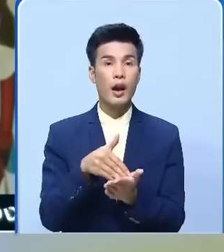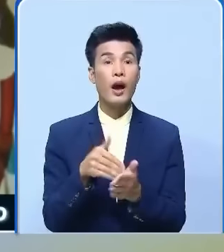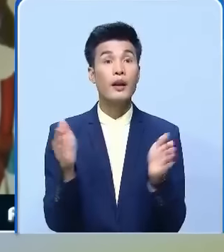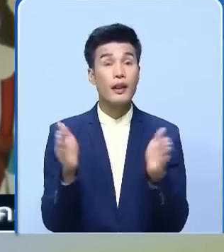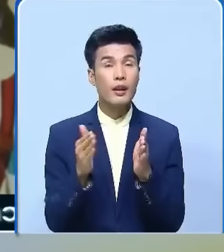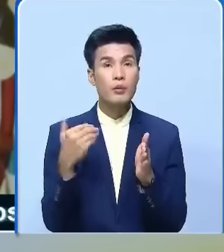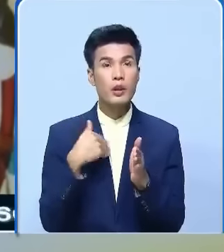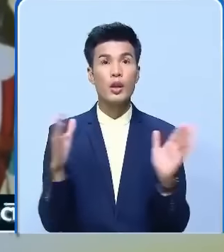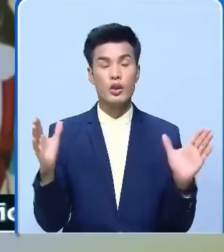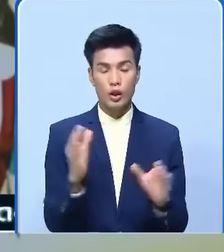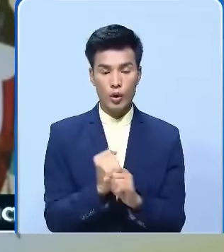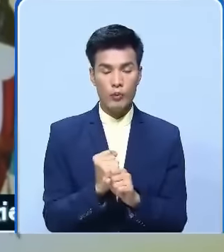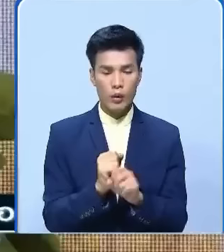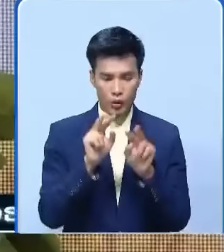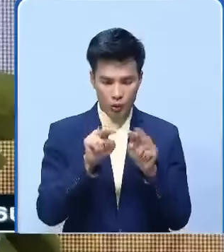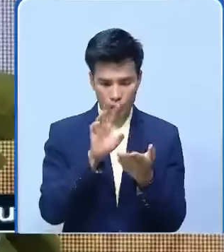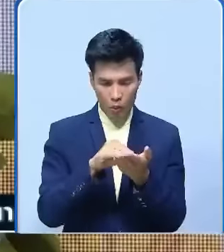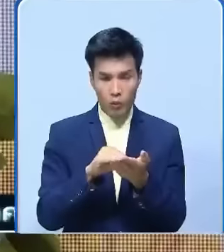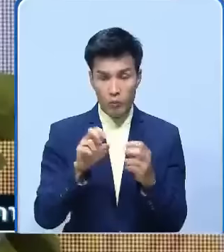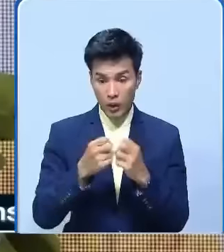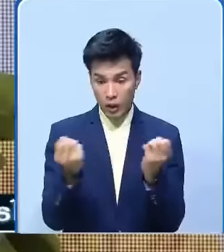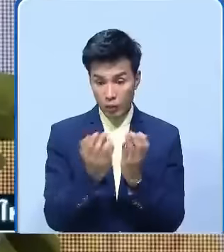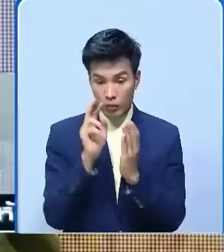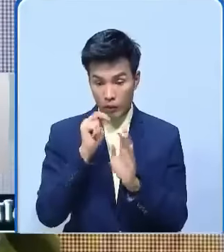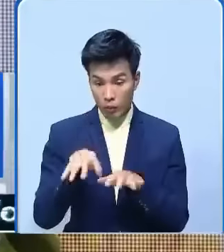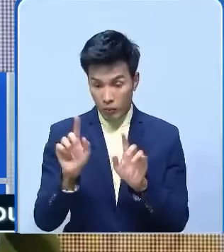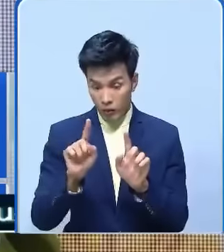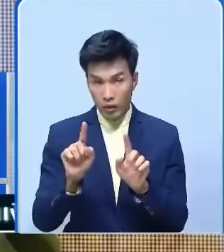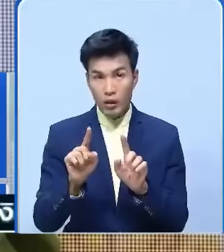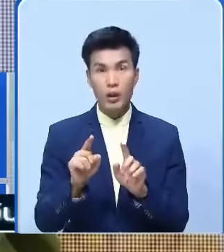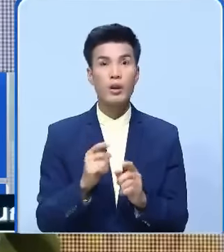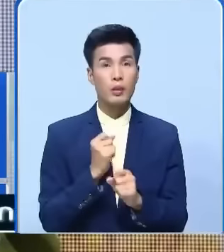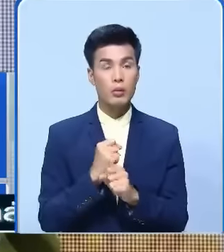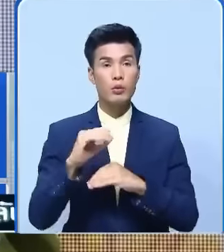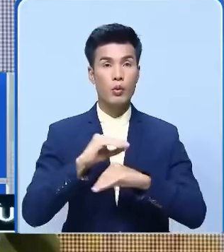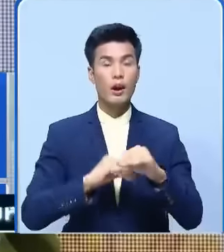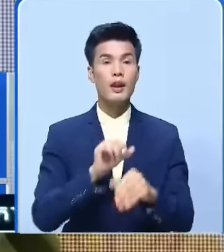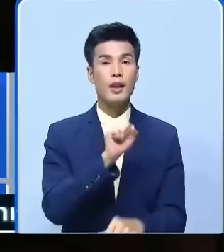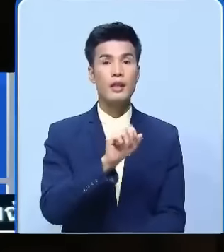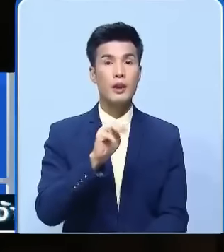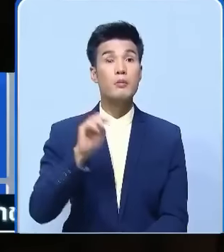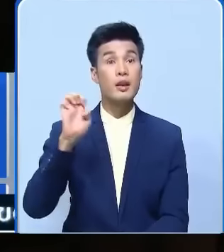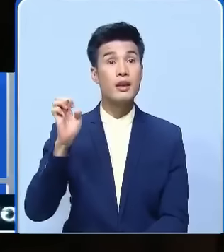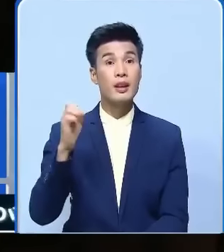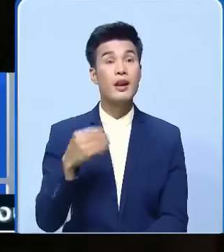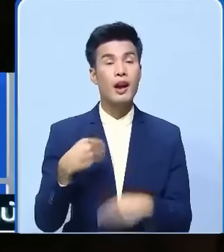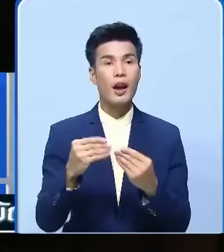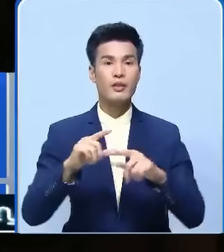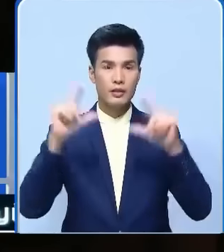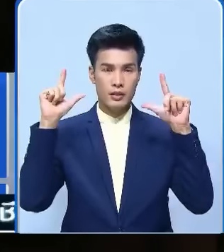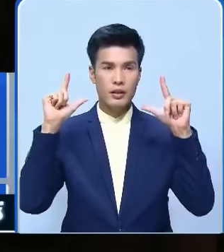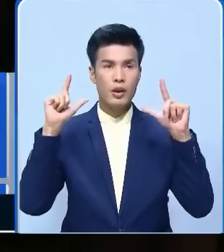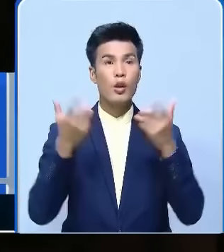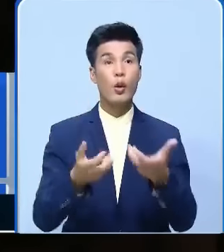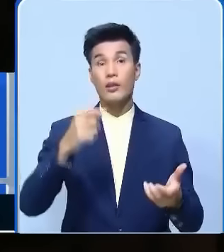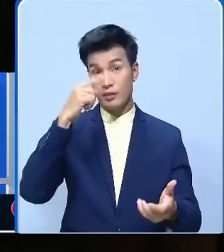ำลังสรุปข้อมูลผู้ประกอบการที่ได้รับผลกระทบจากน้ำท่วมเบื้องต้นจะขับเคลื่อนโครงการ SME Soft Power เสริมเสน่ห์ SME อย่างสร้างสรรค์ด้วยสินค้าไท